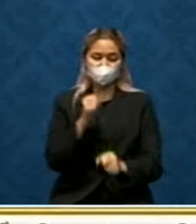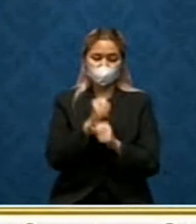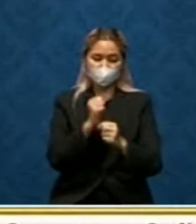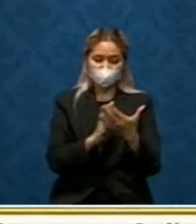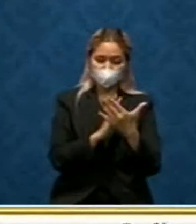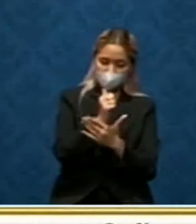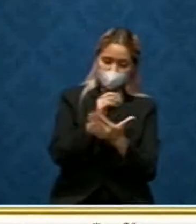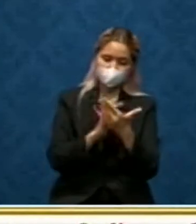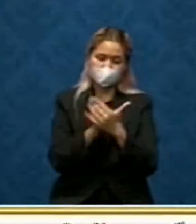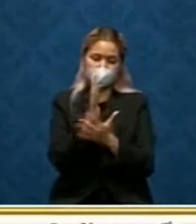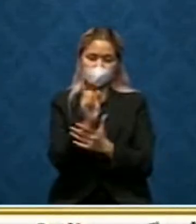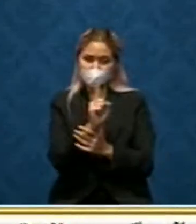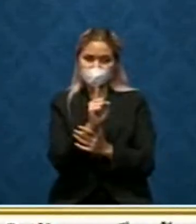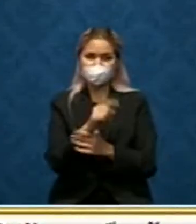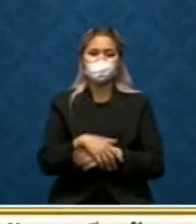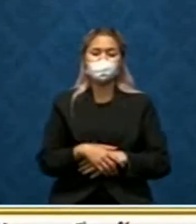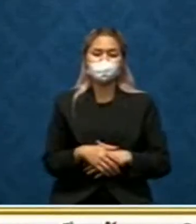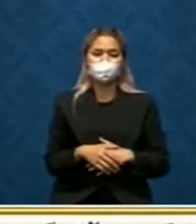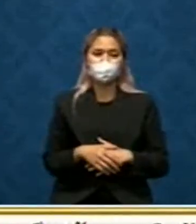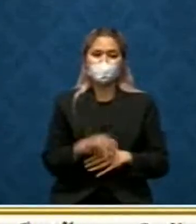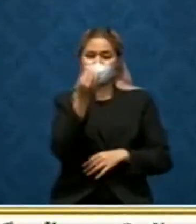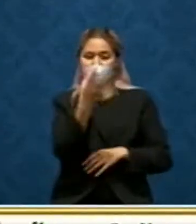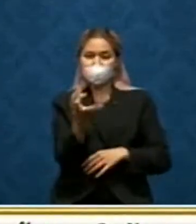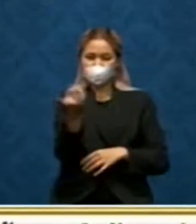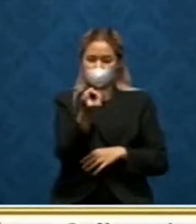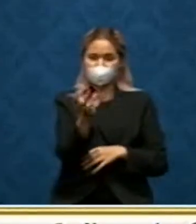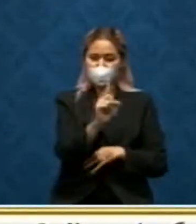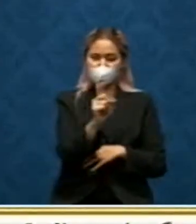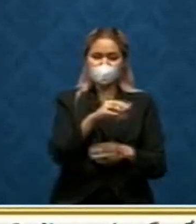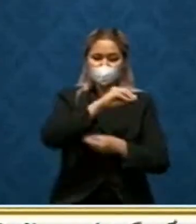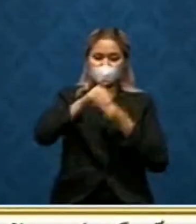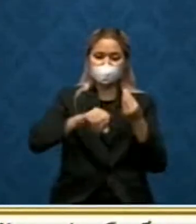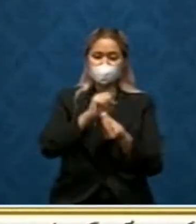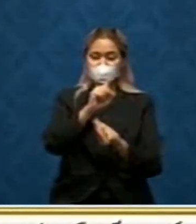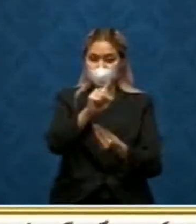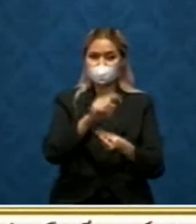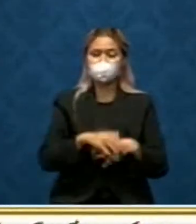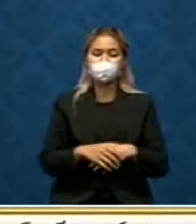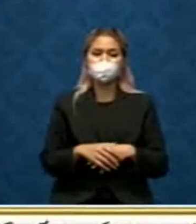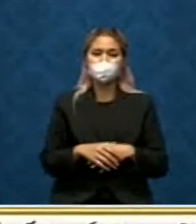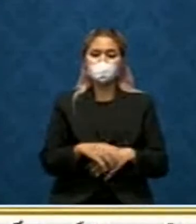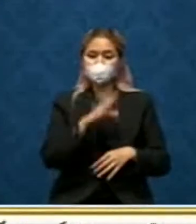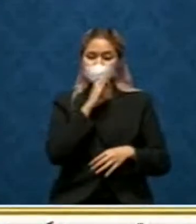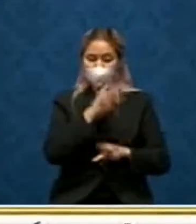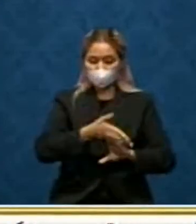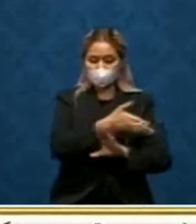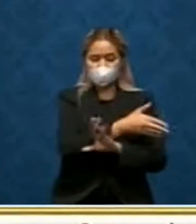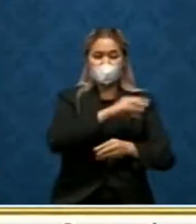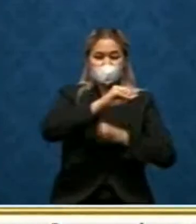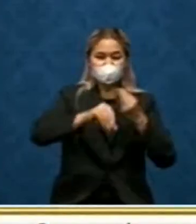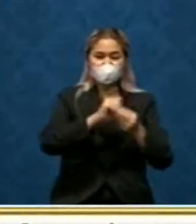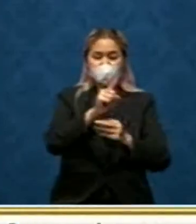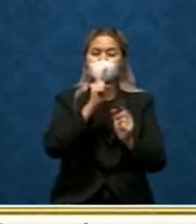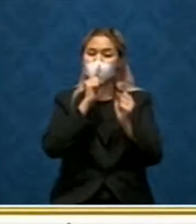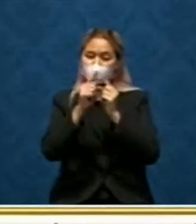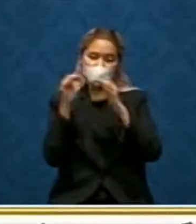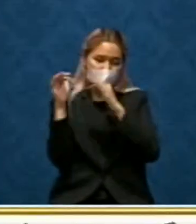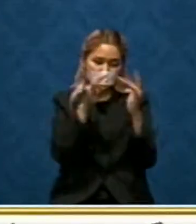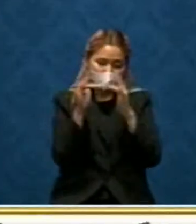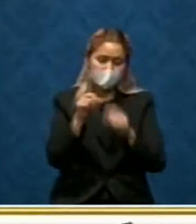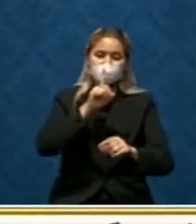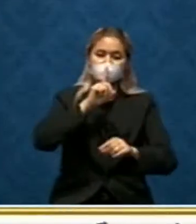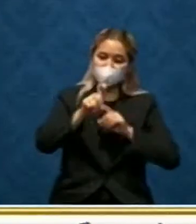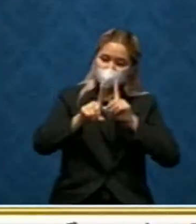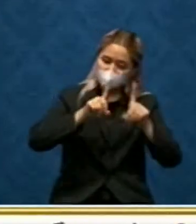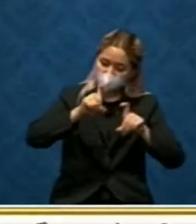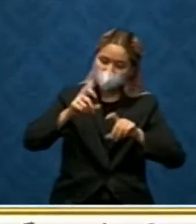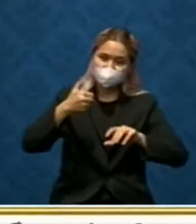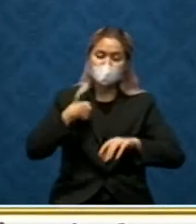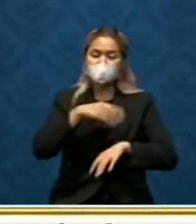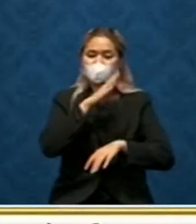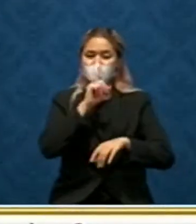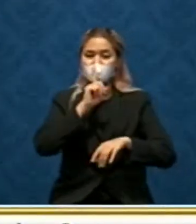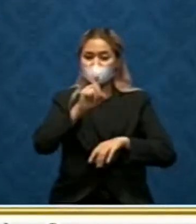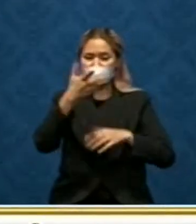า